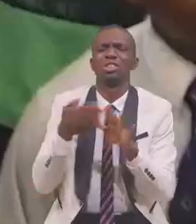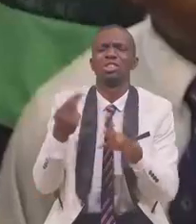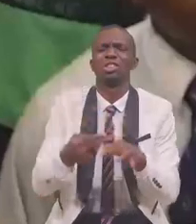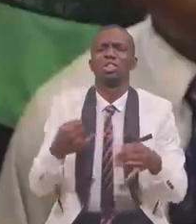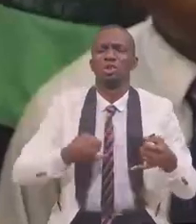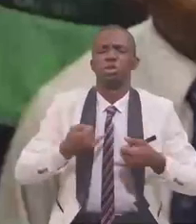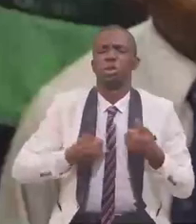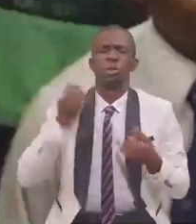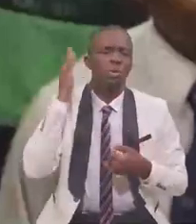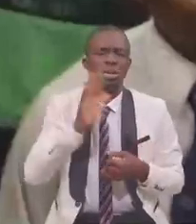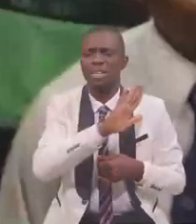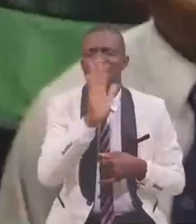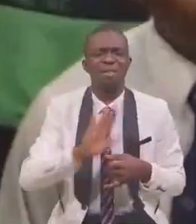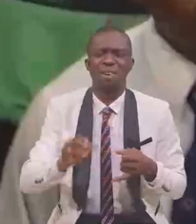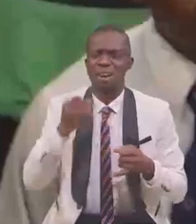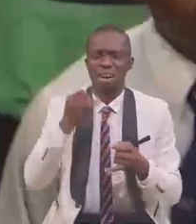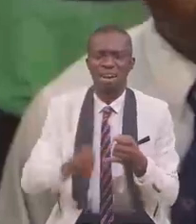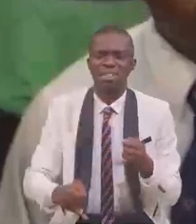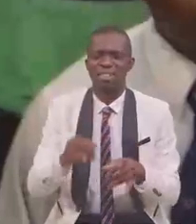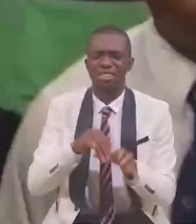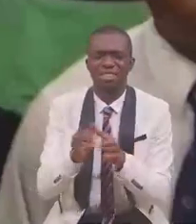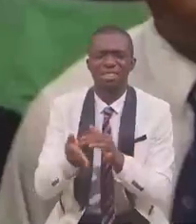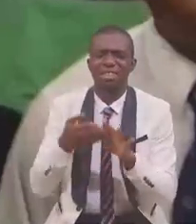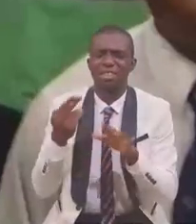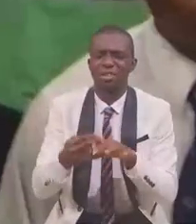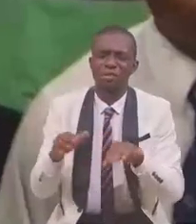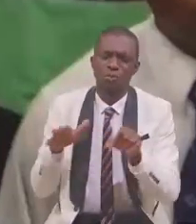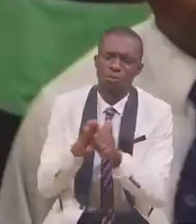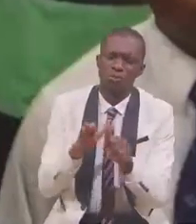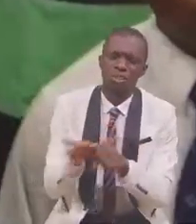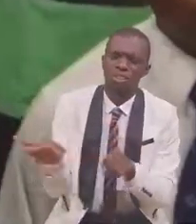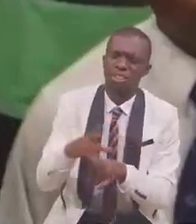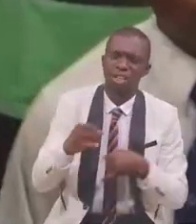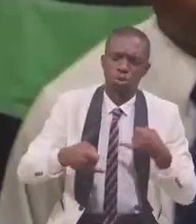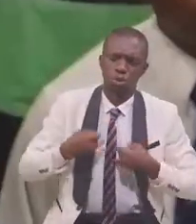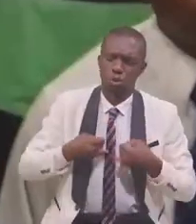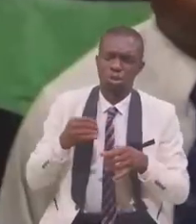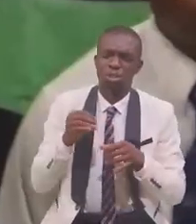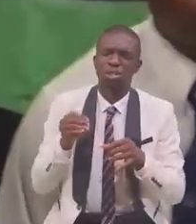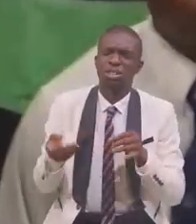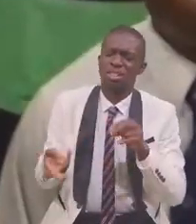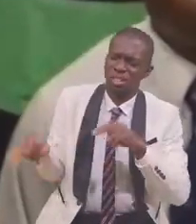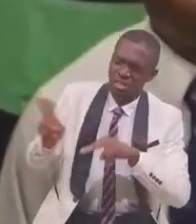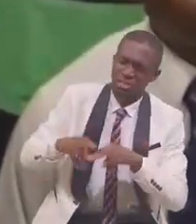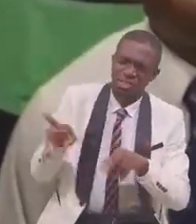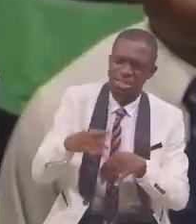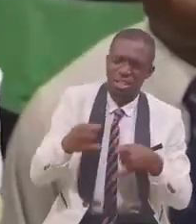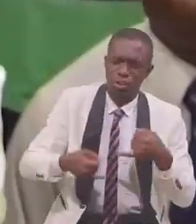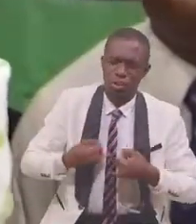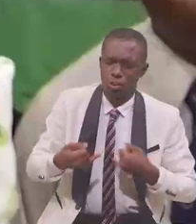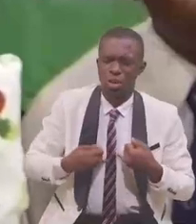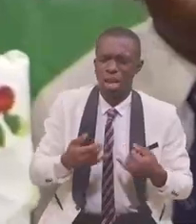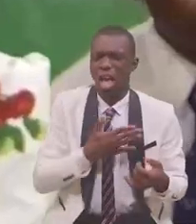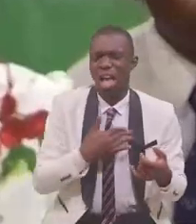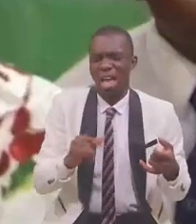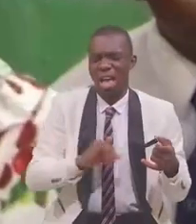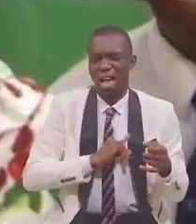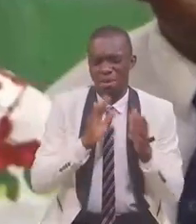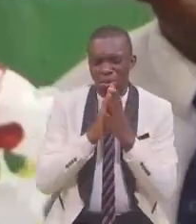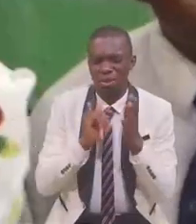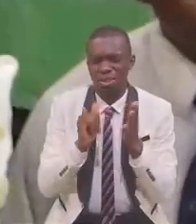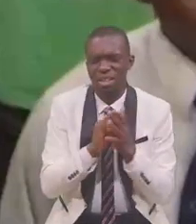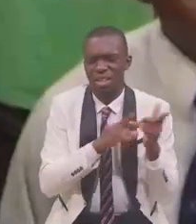pas. Accomplis leur joie. Augmente leur joie. Je prie, Seigneur, comme tu l'as dit, que nous ne sommes pas du